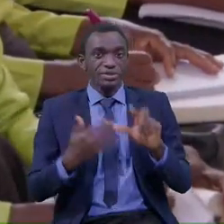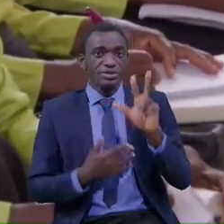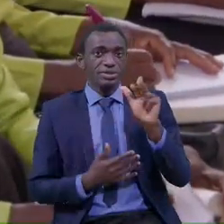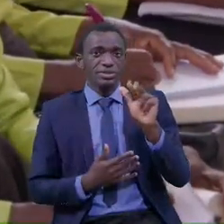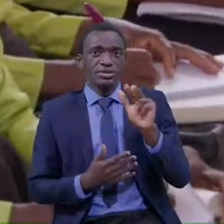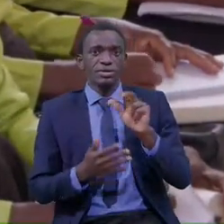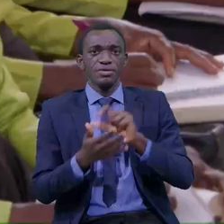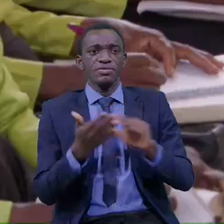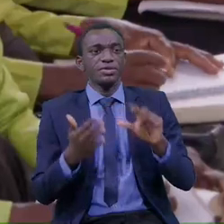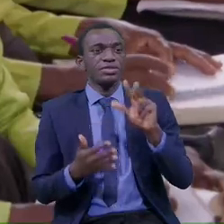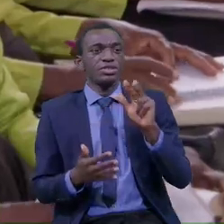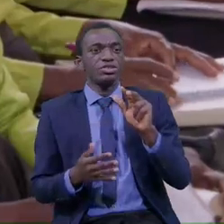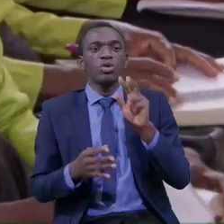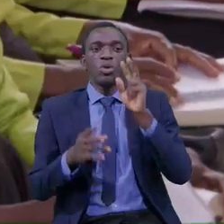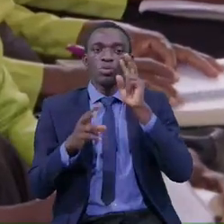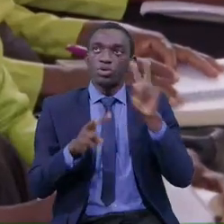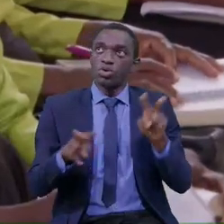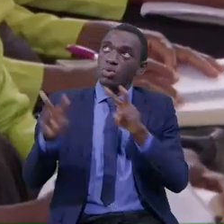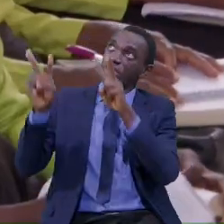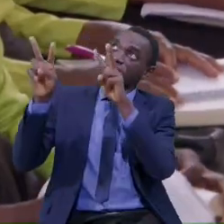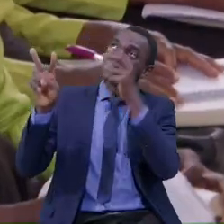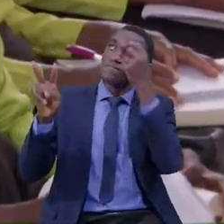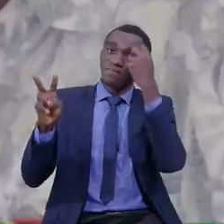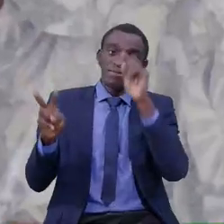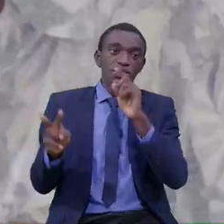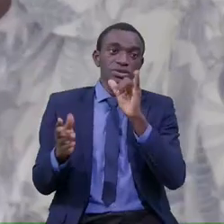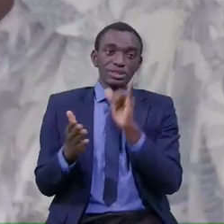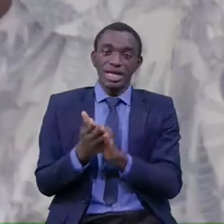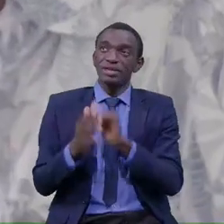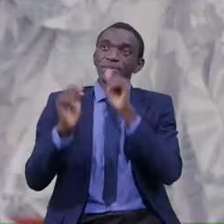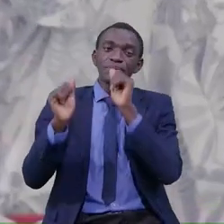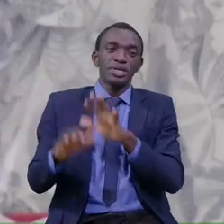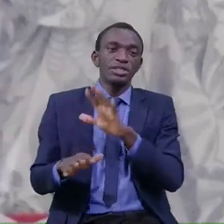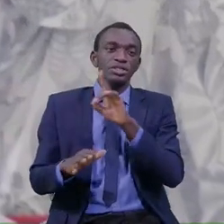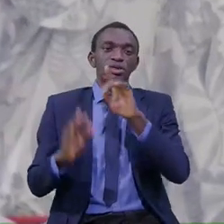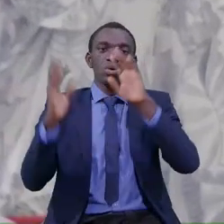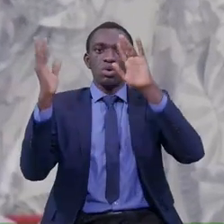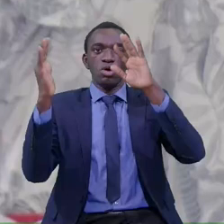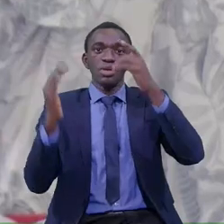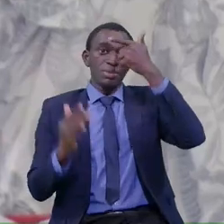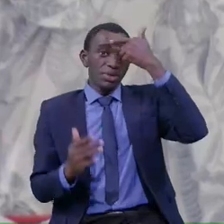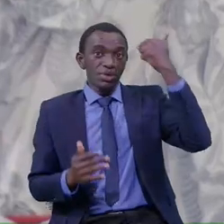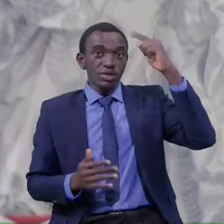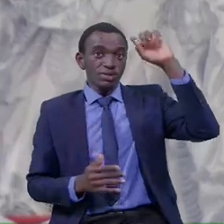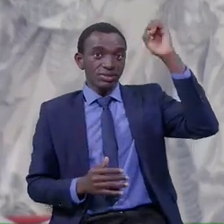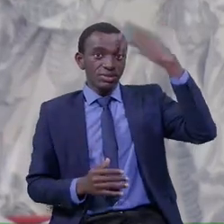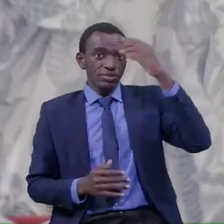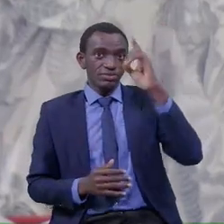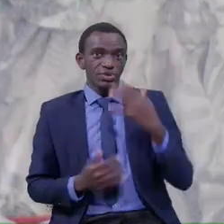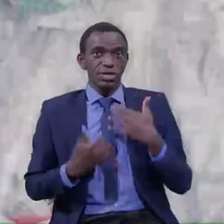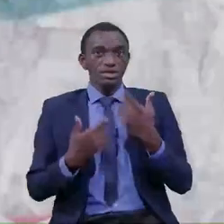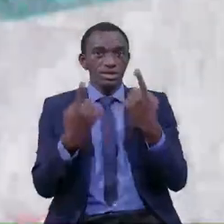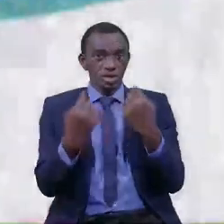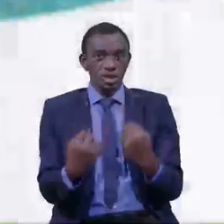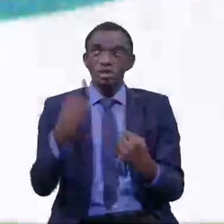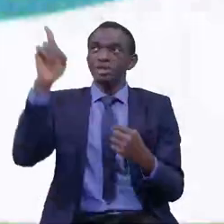verset 13, en attendant la bienheureuse espérance, parce que la grâce de Dieu est venue, elle nous